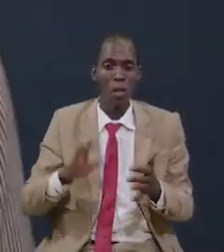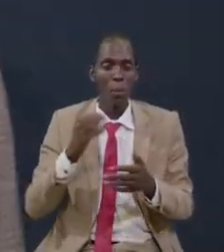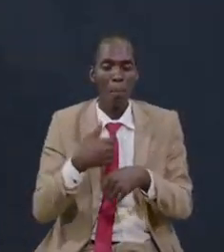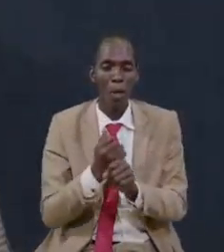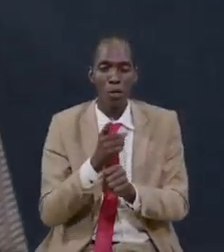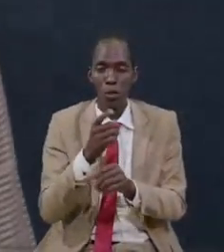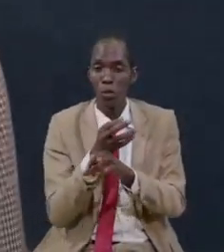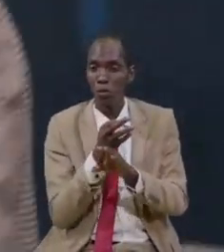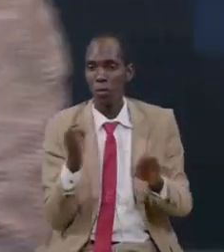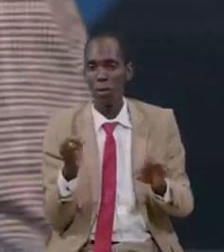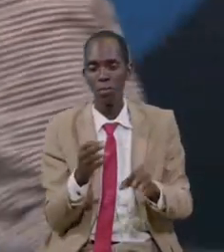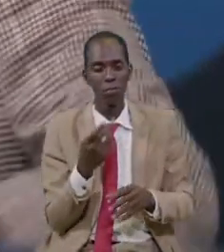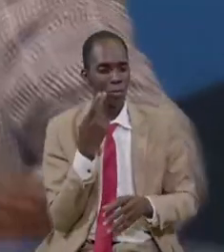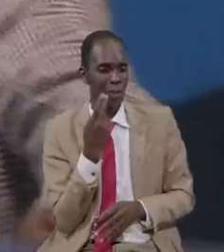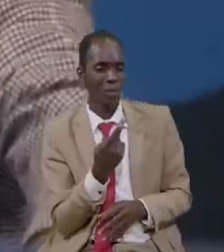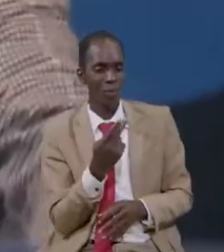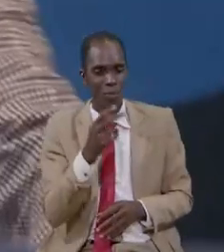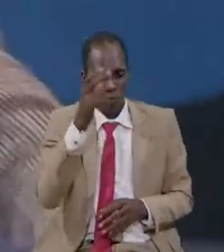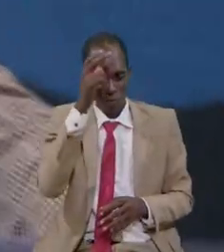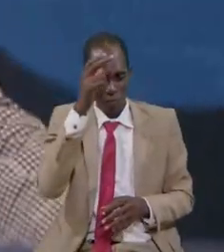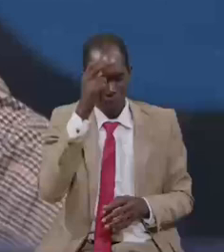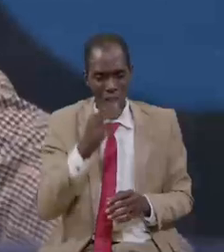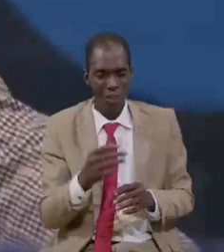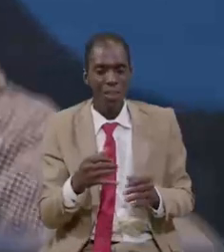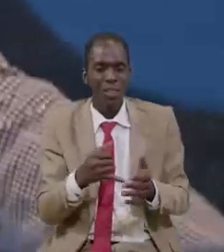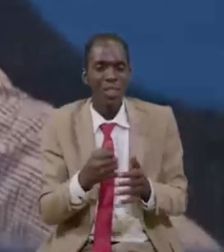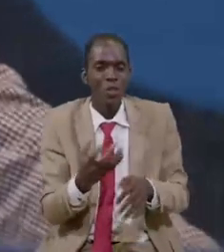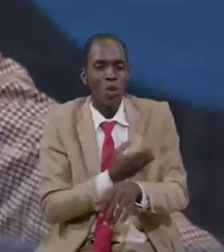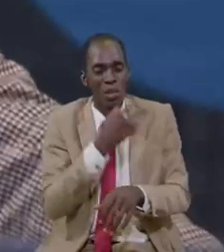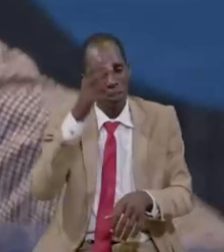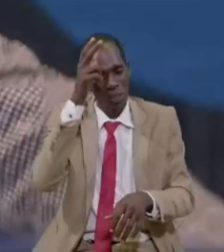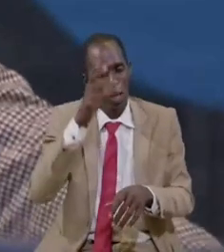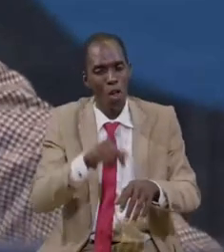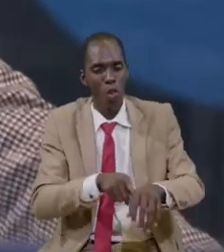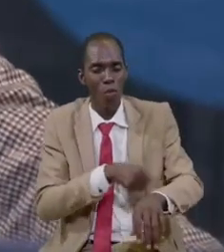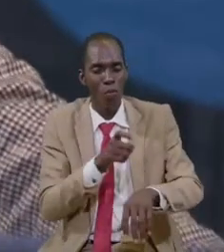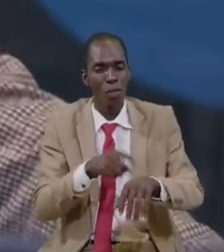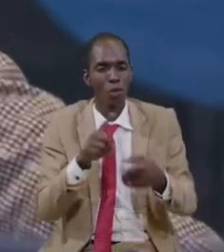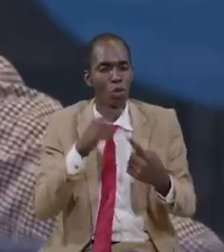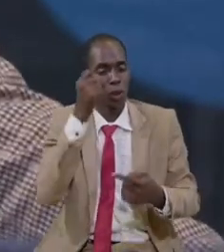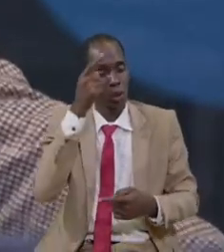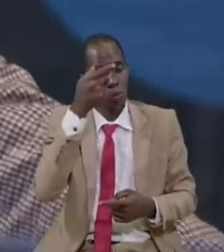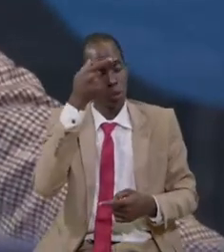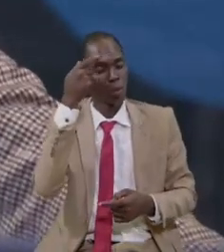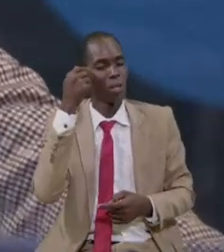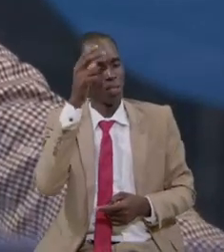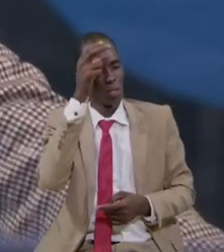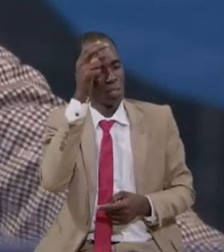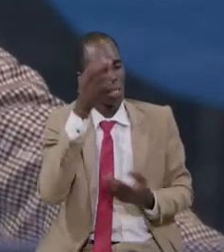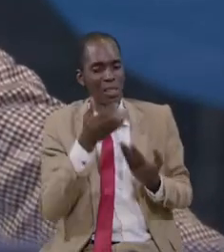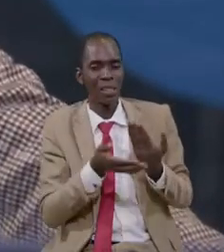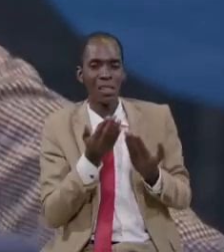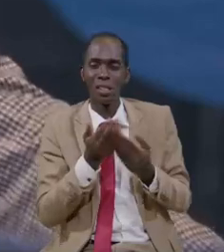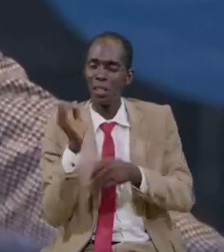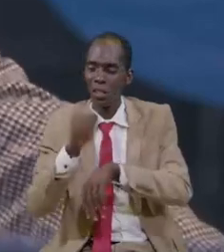Satan, il a fallu du temps à Satan pour comprendre. Parce qu'il a vaincu Adam. Parce qu'il a